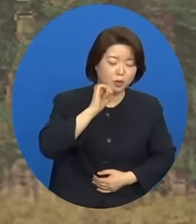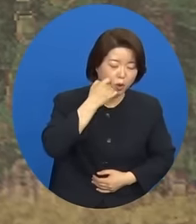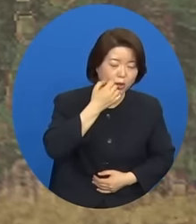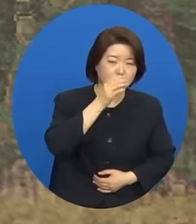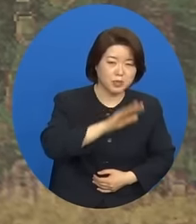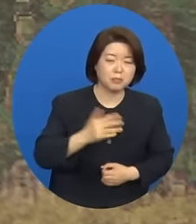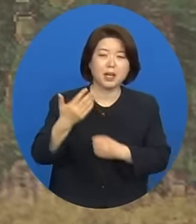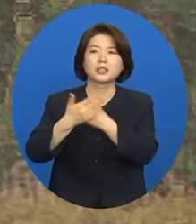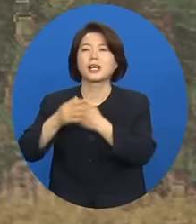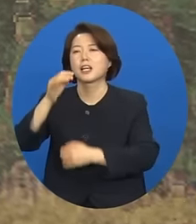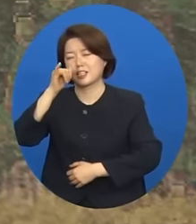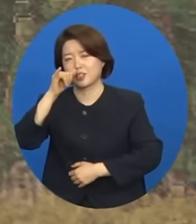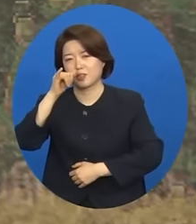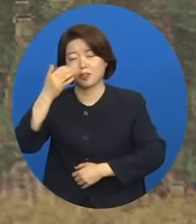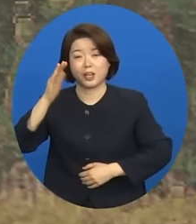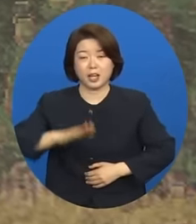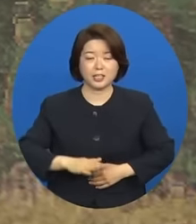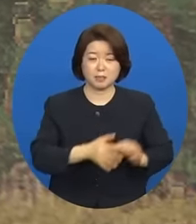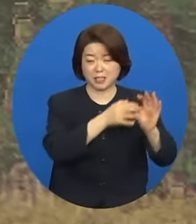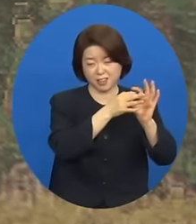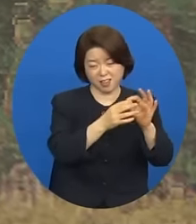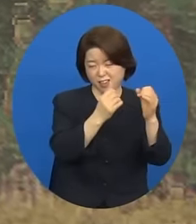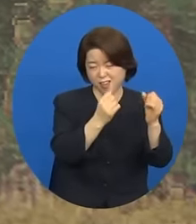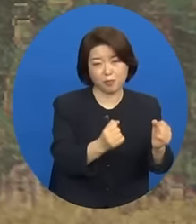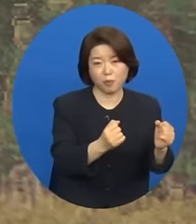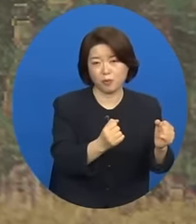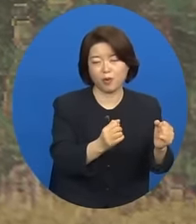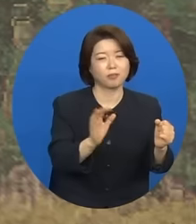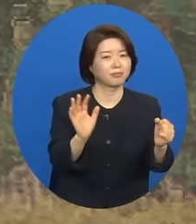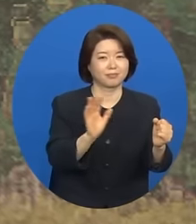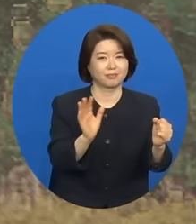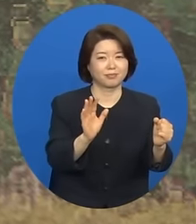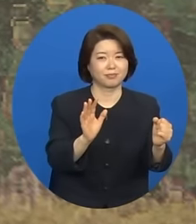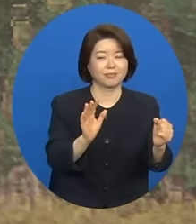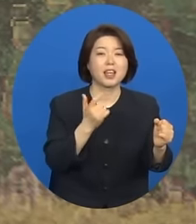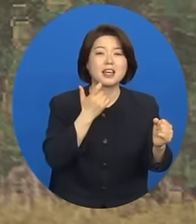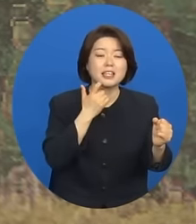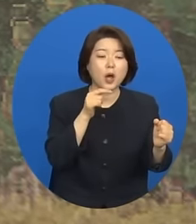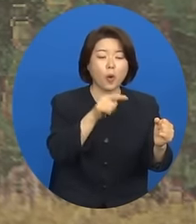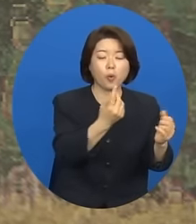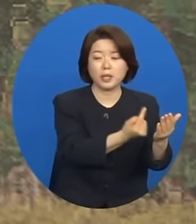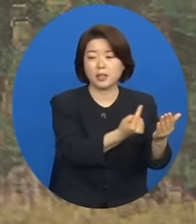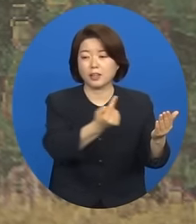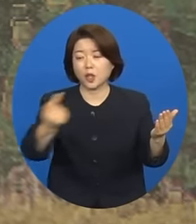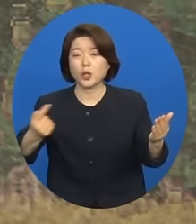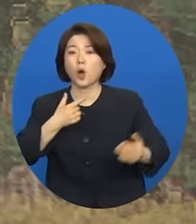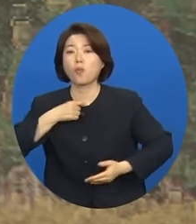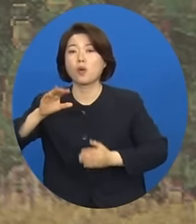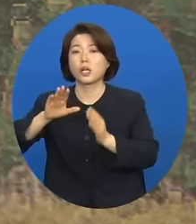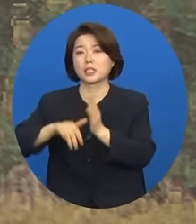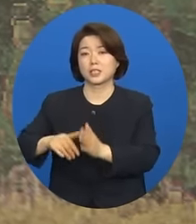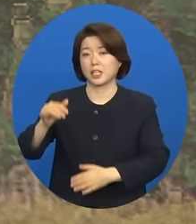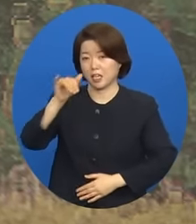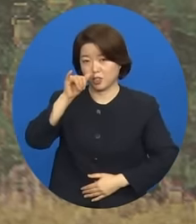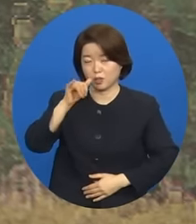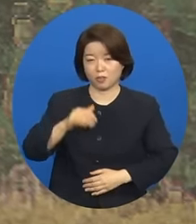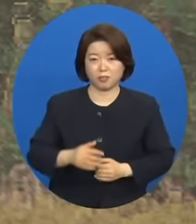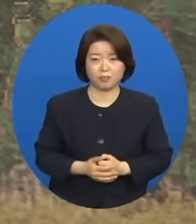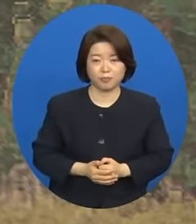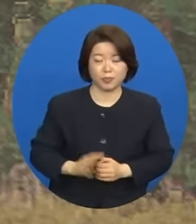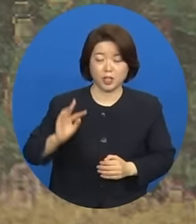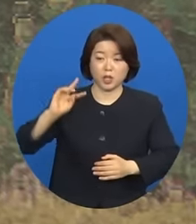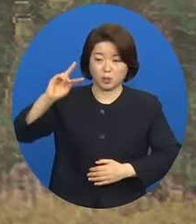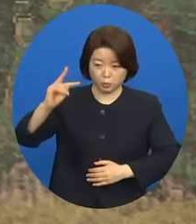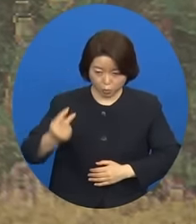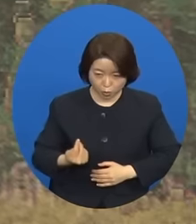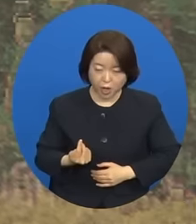아닙니다. 하나님은 야곱이 바다 나름을 떠나기를 원하셨어요. 하나님 그가 돌아오게 하신다라고 말씀도